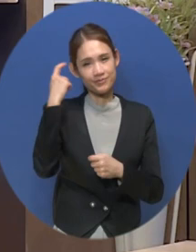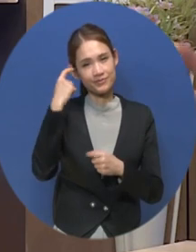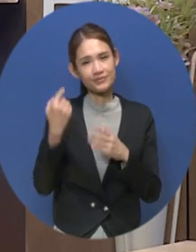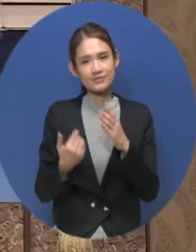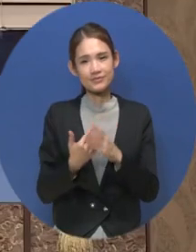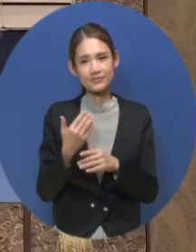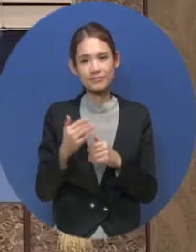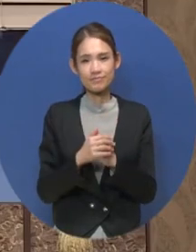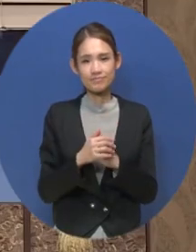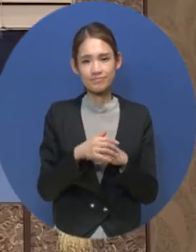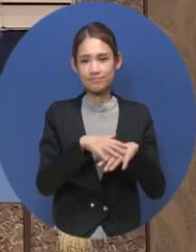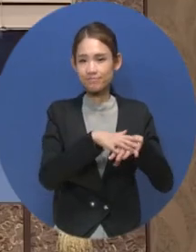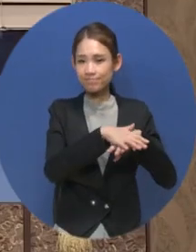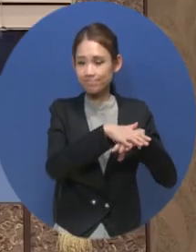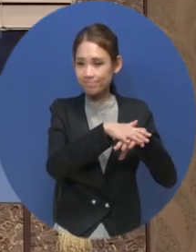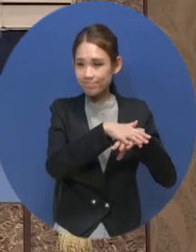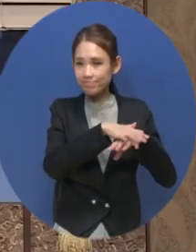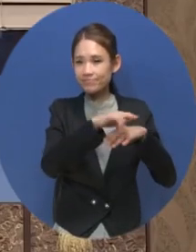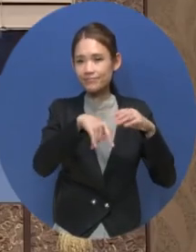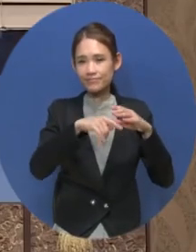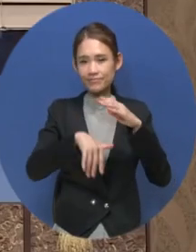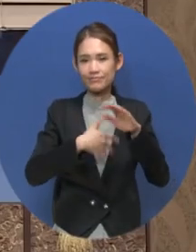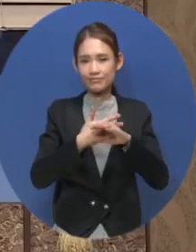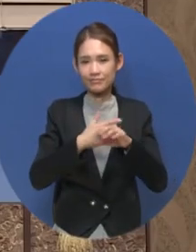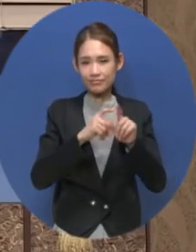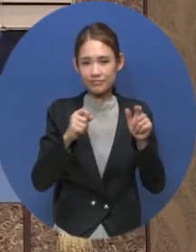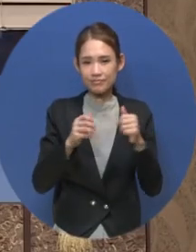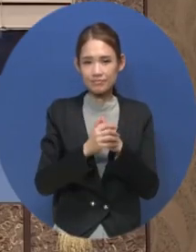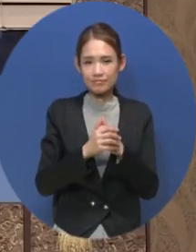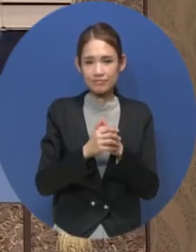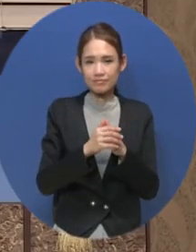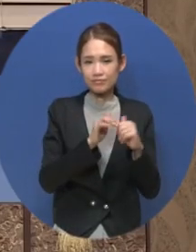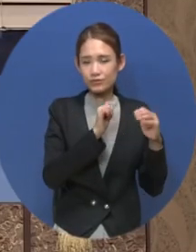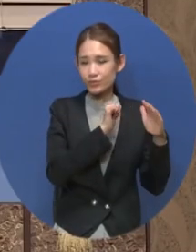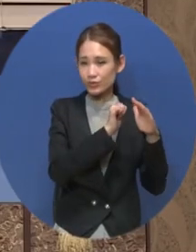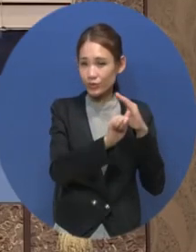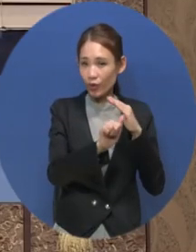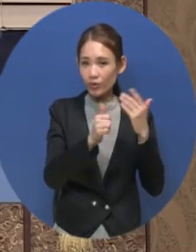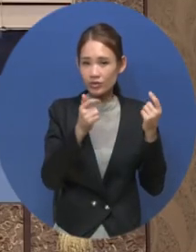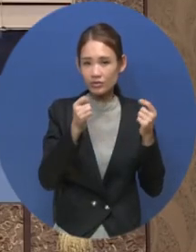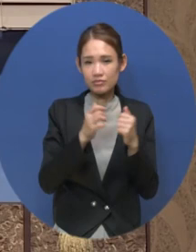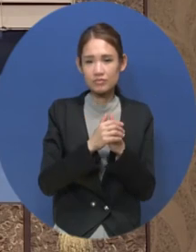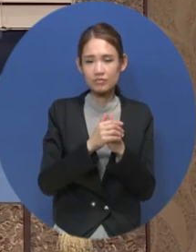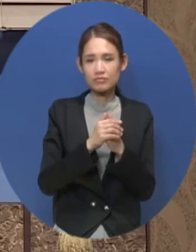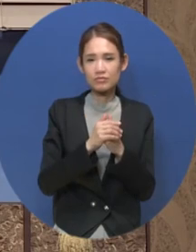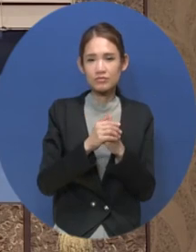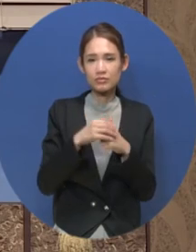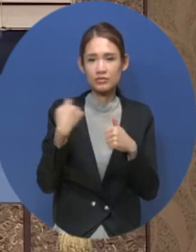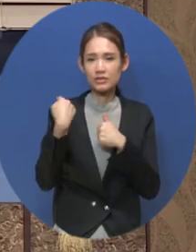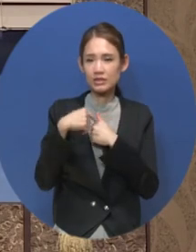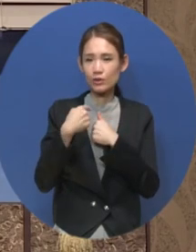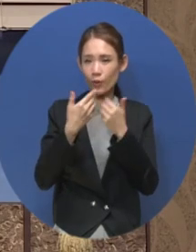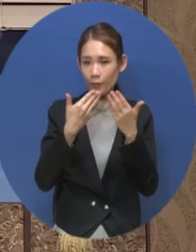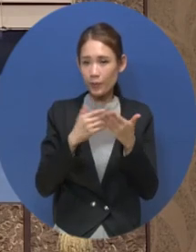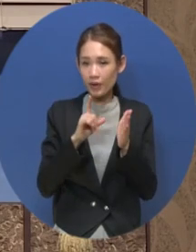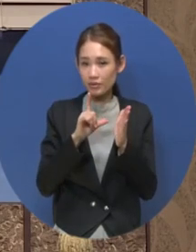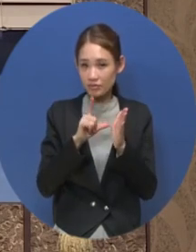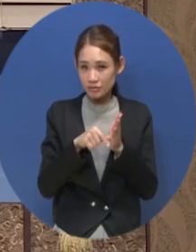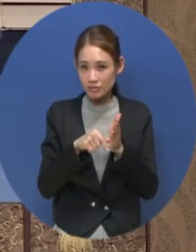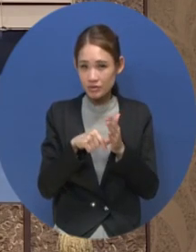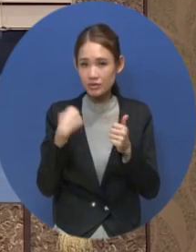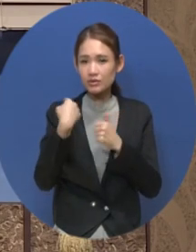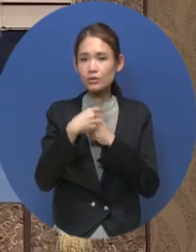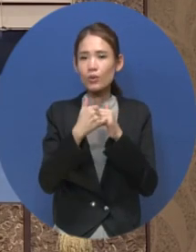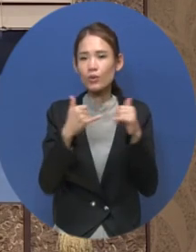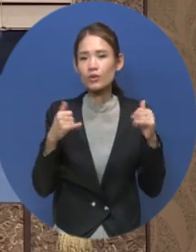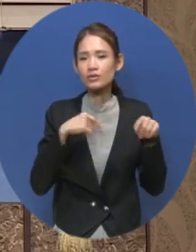들었습니다. 그래서 이제 조직에서는 그런 혁신 부분에 대한 부분이 있었고요. 네. 또 우리 선수들 같은 경우는 이제 지도를 받을 때 사실은